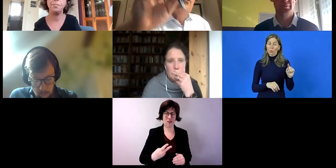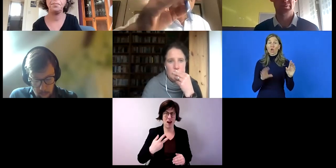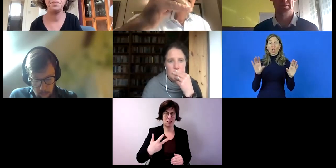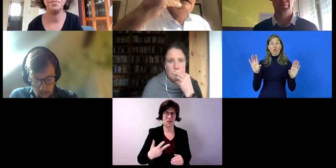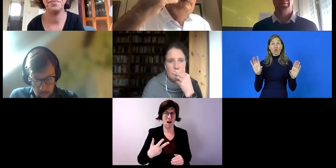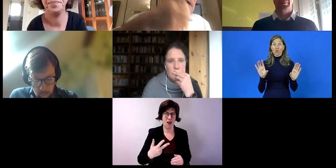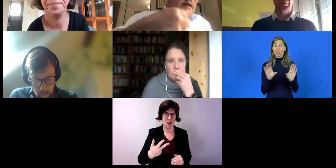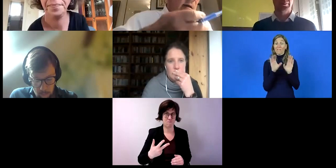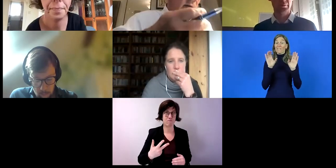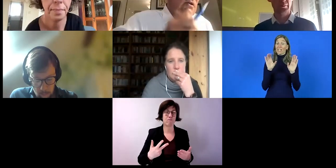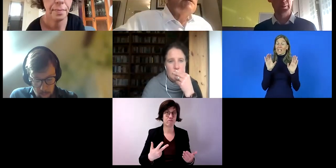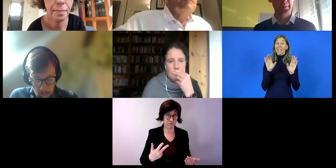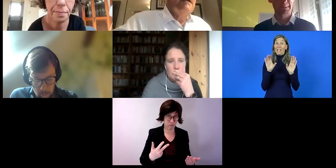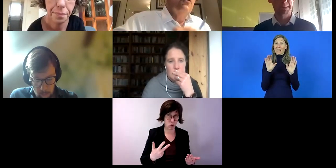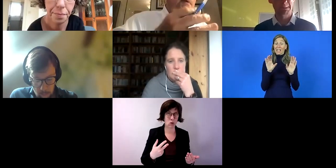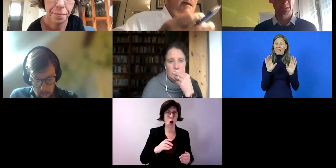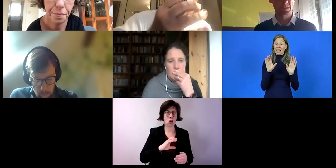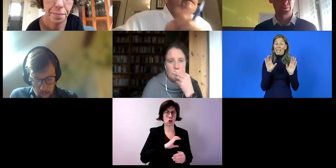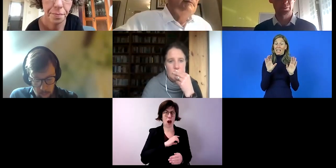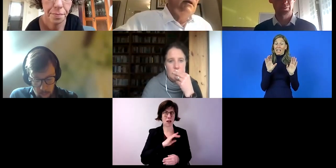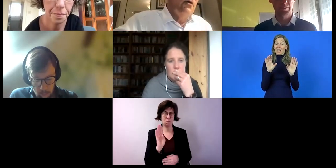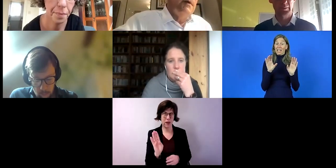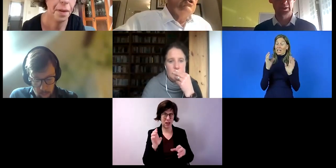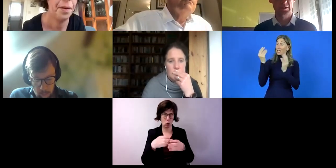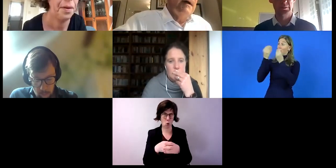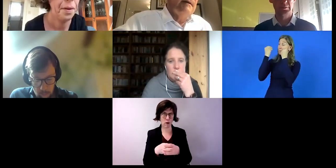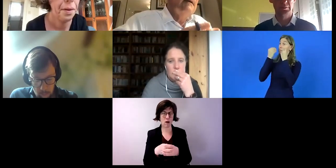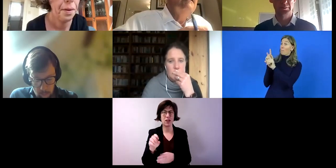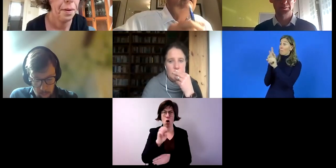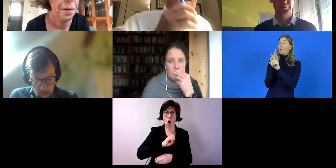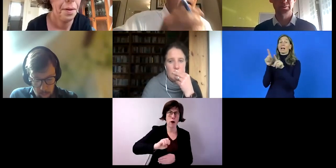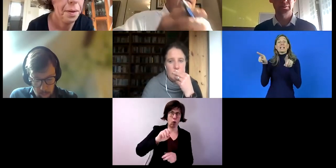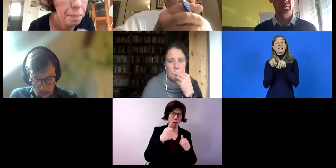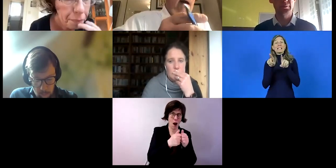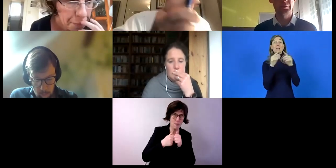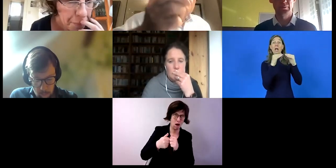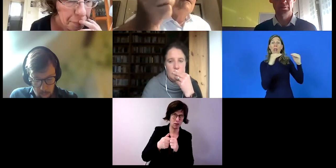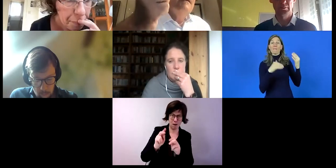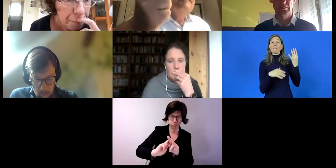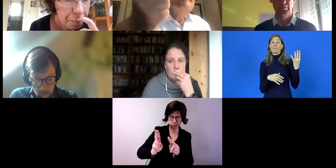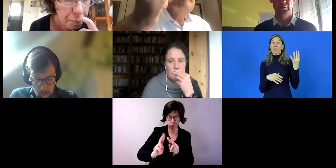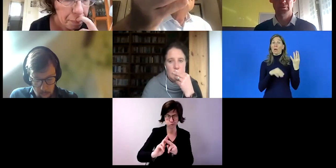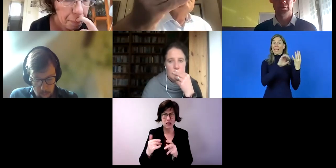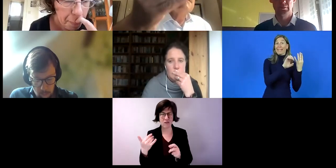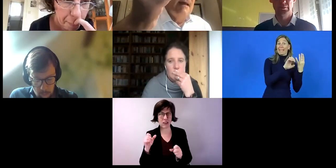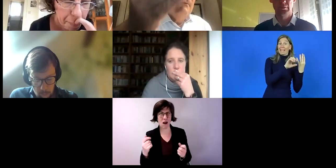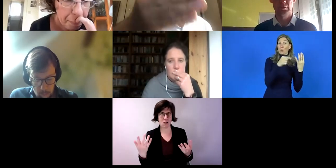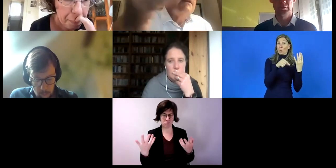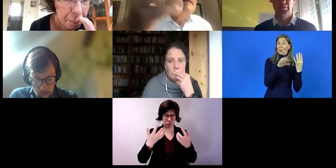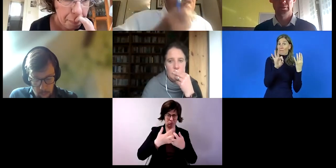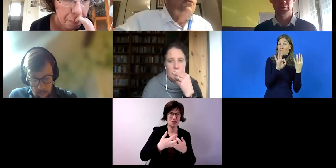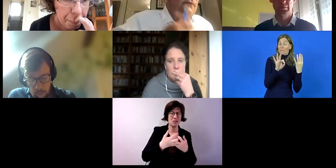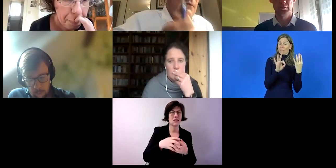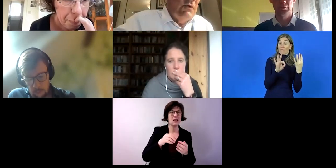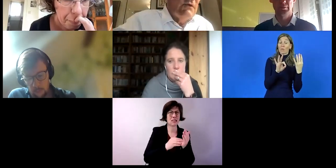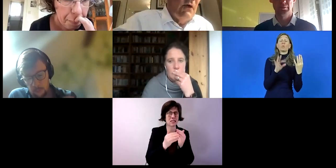Und wir haben hier in der Chance B-Gruppe gemeinsam mit europäischen Partnern daran gearbeitet, wie wir dieses System für